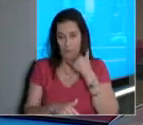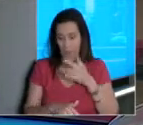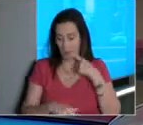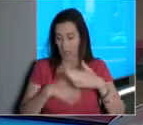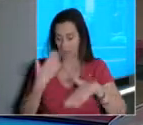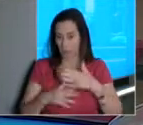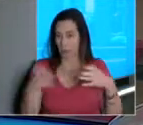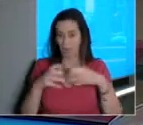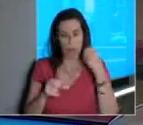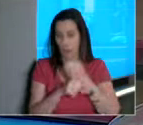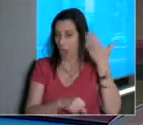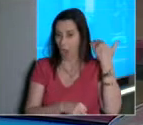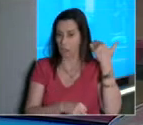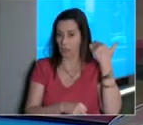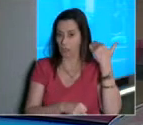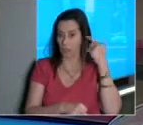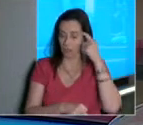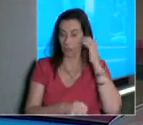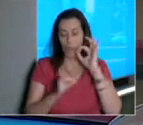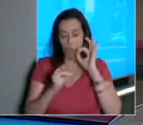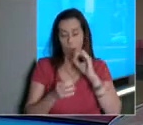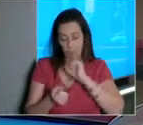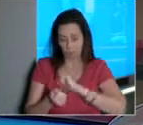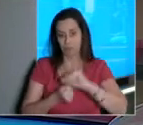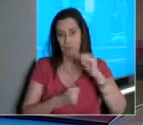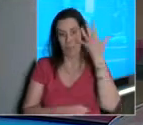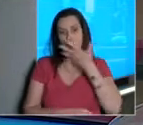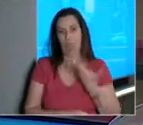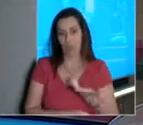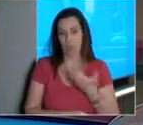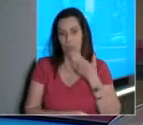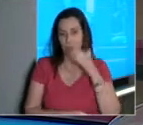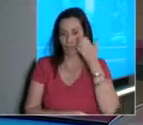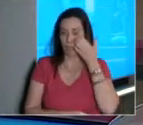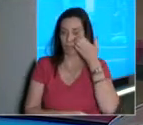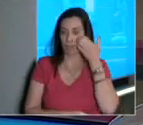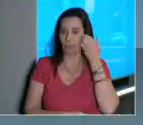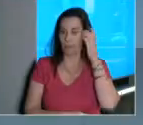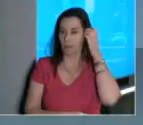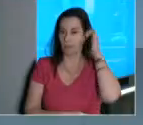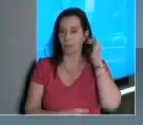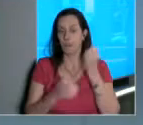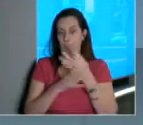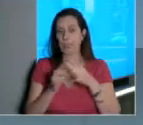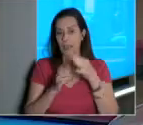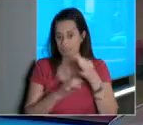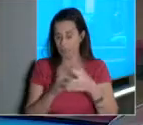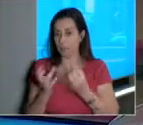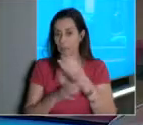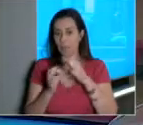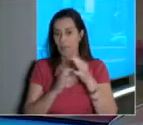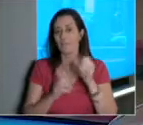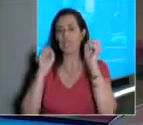כי מפאי באמת נכנסה עם אמא של המזרחים במדינת ישראל. והקימה את היישובים האלה. נכון, והקימה את